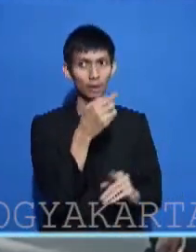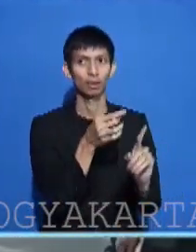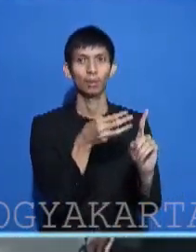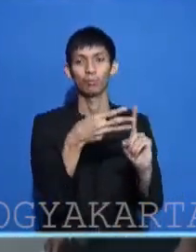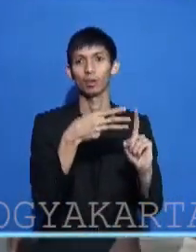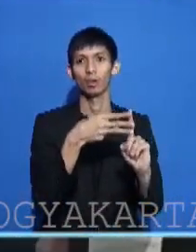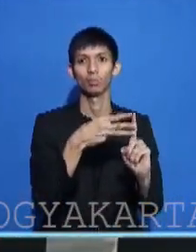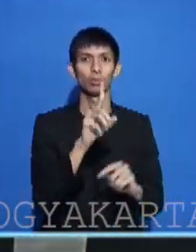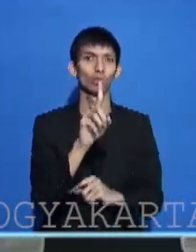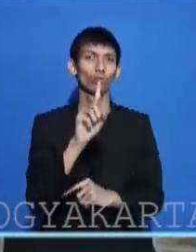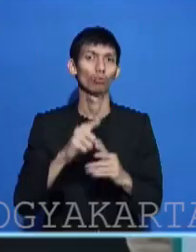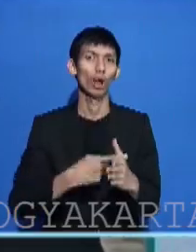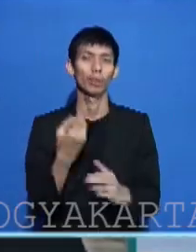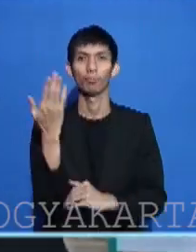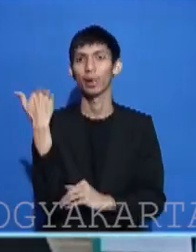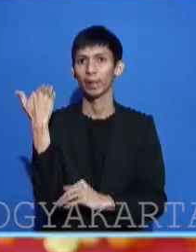bulan terakhir.